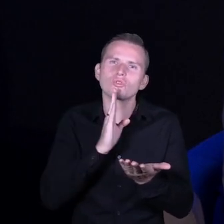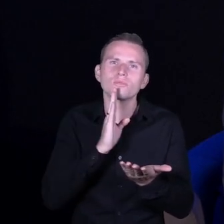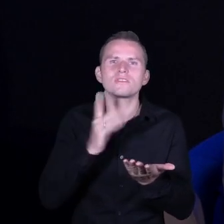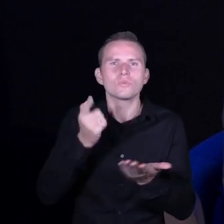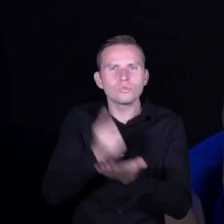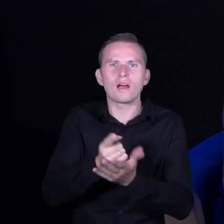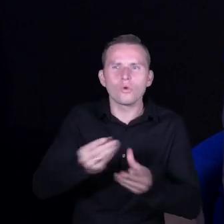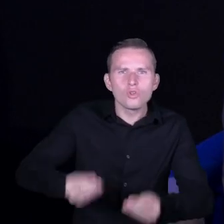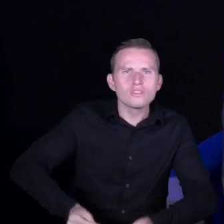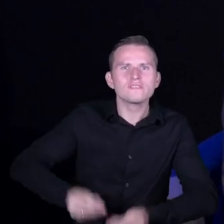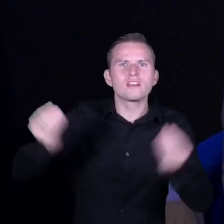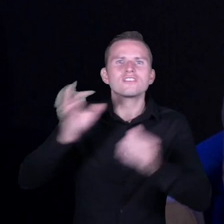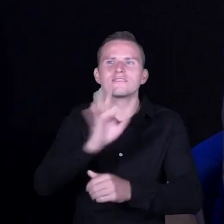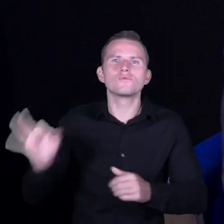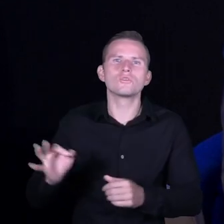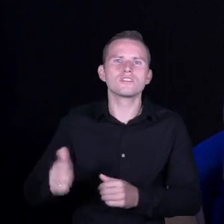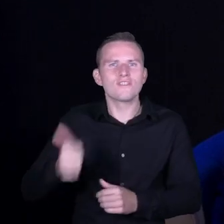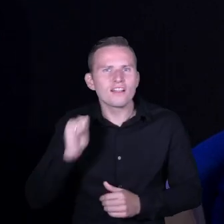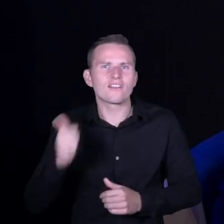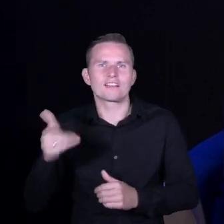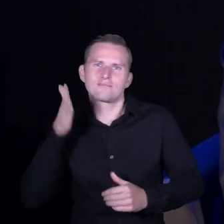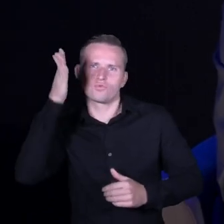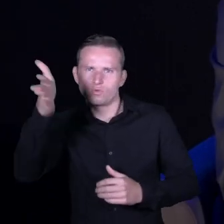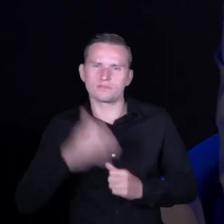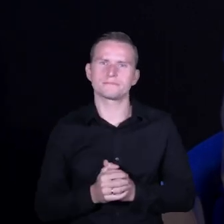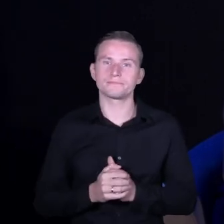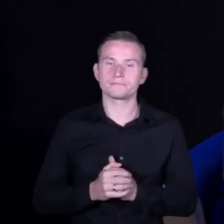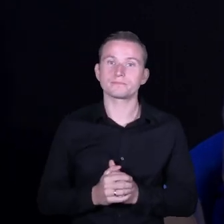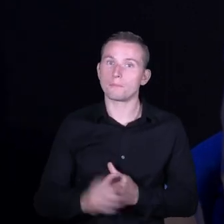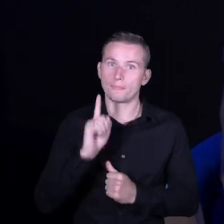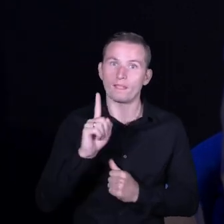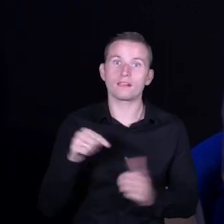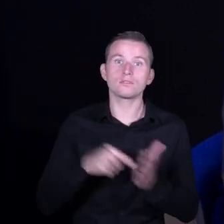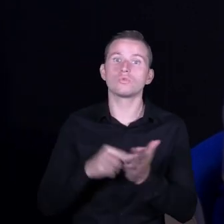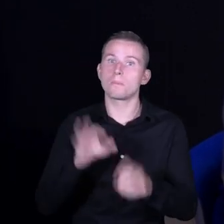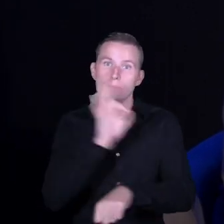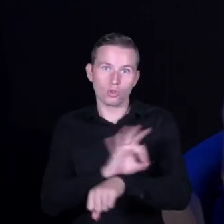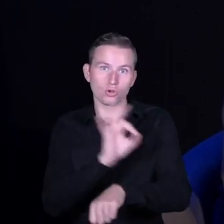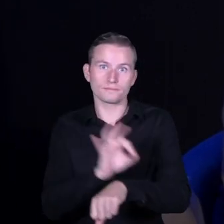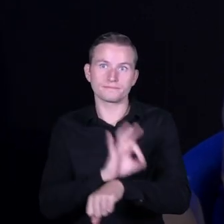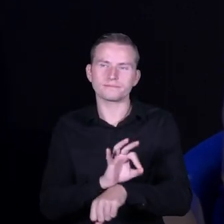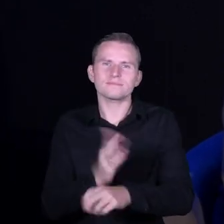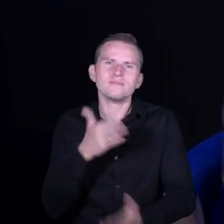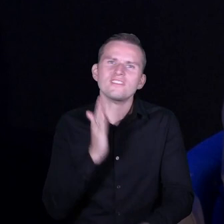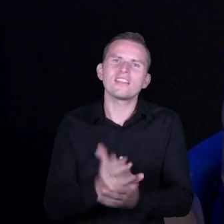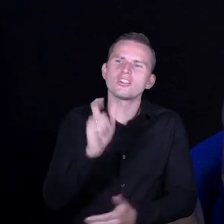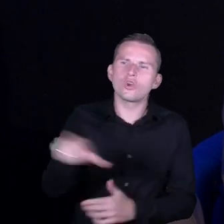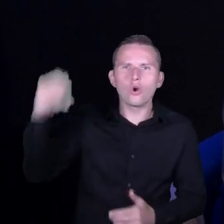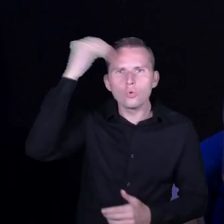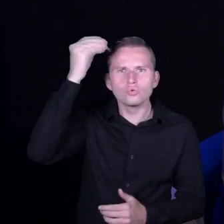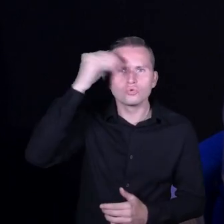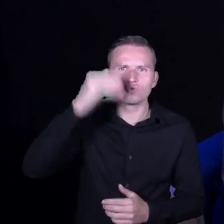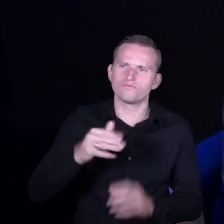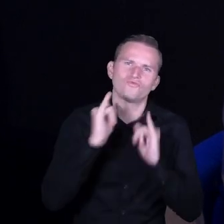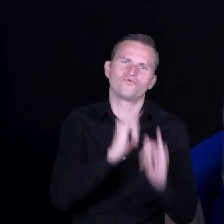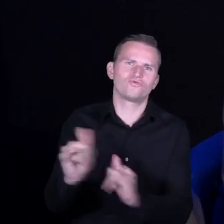rozwinęło swoje kompetencje proinnowacyjne, kompetencje przyszłości, ale ten projekt był nie tylko dla tych uczniów realizowany, bo